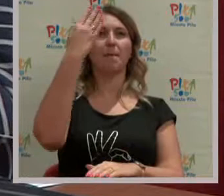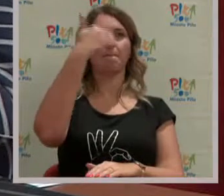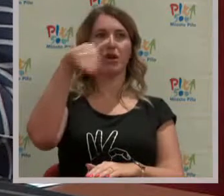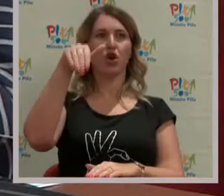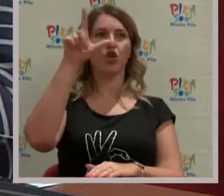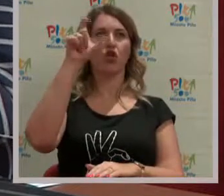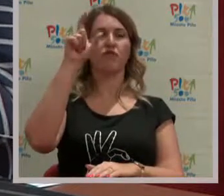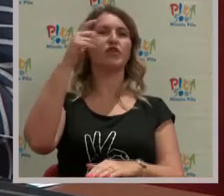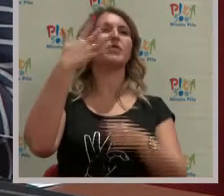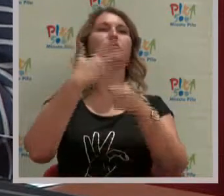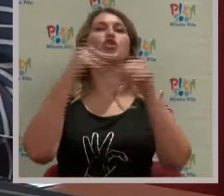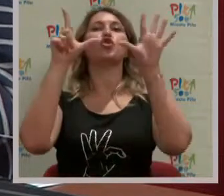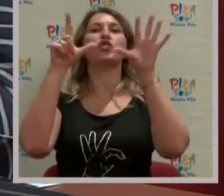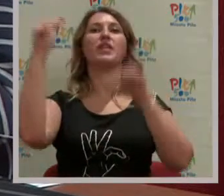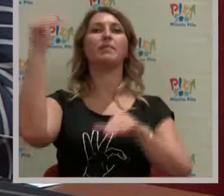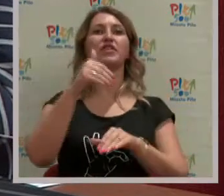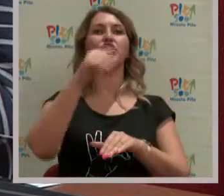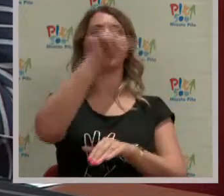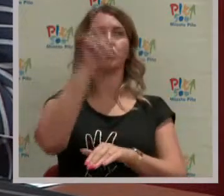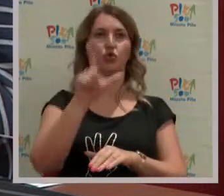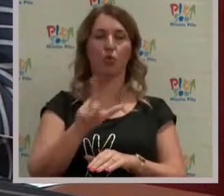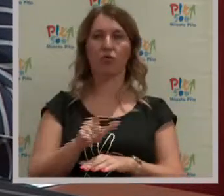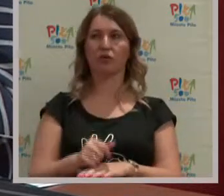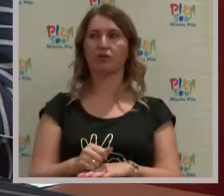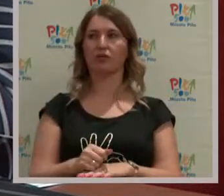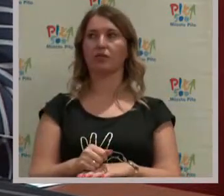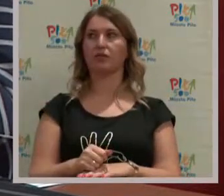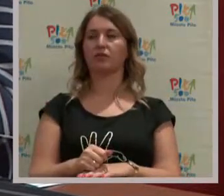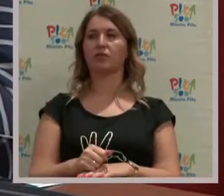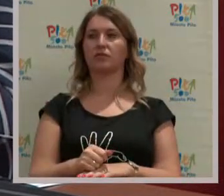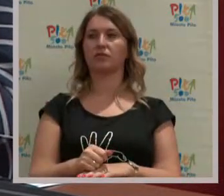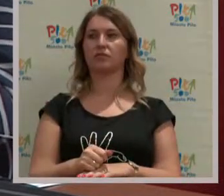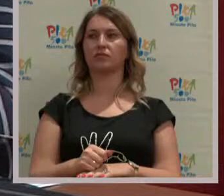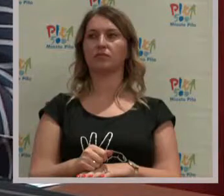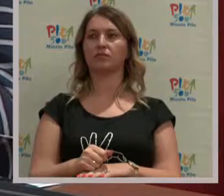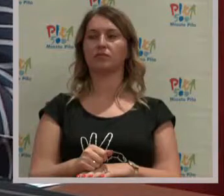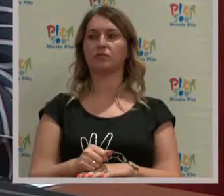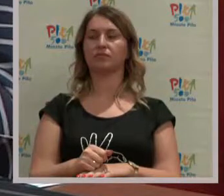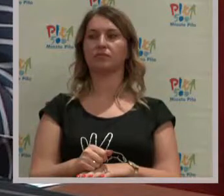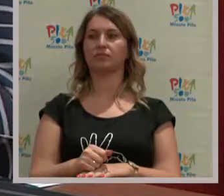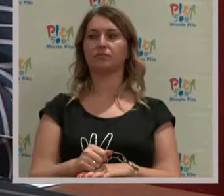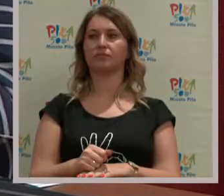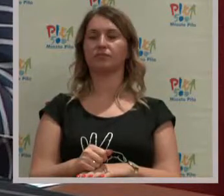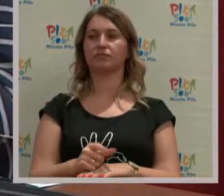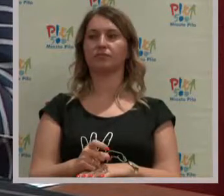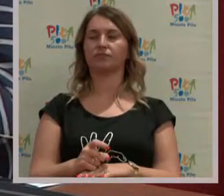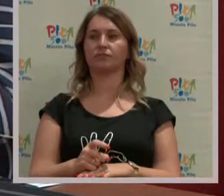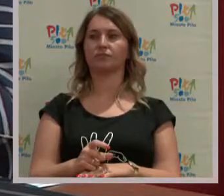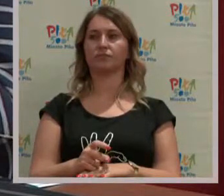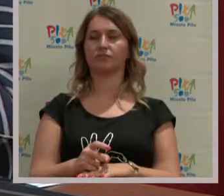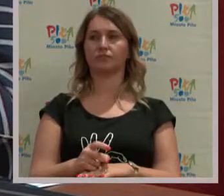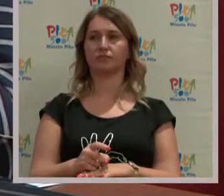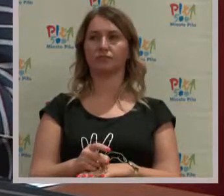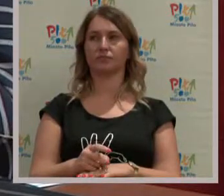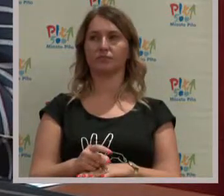297 tysięcy 467 zł czyli również co do złotówki kwoty te wynikają